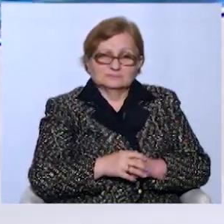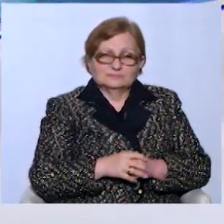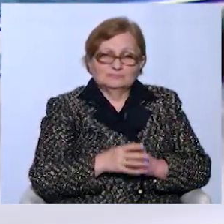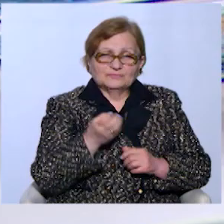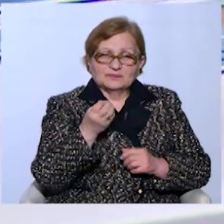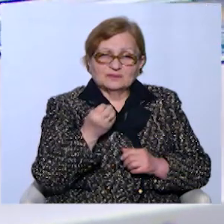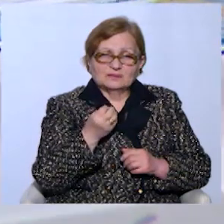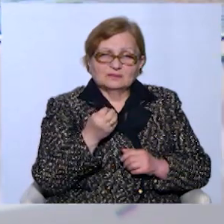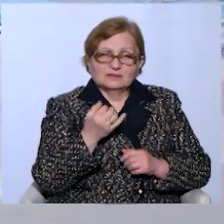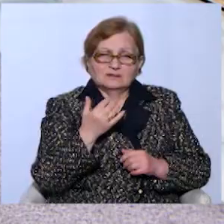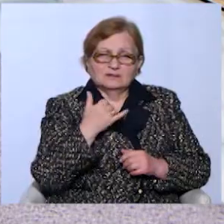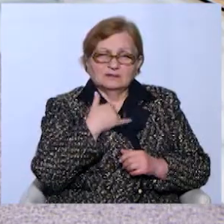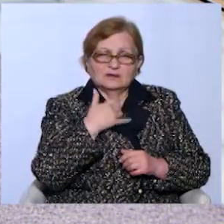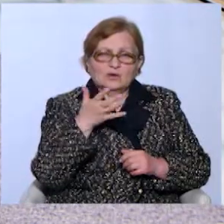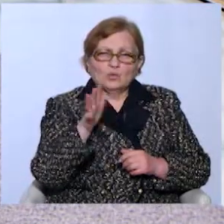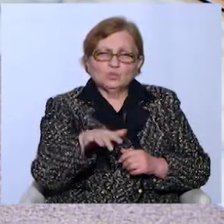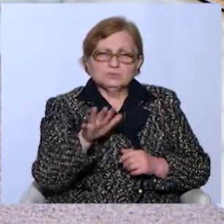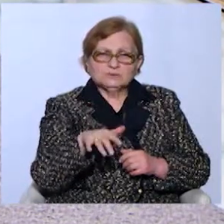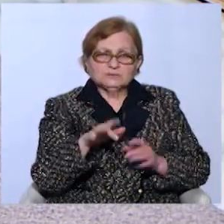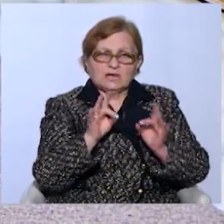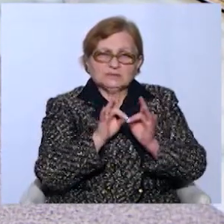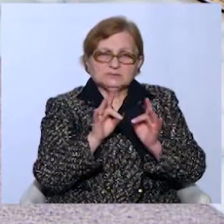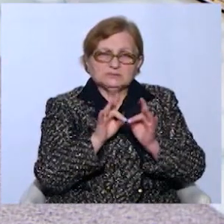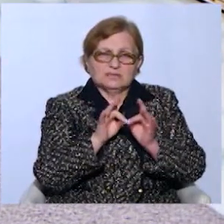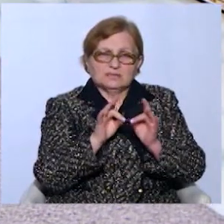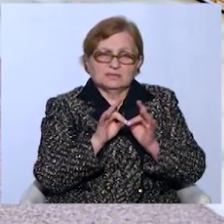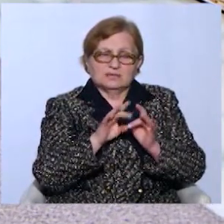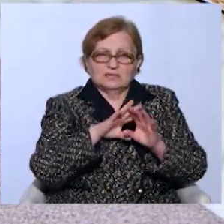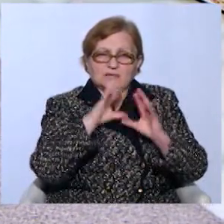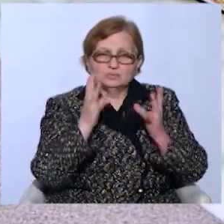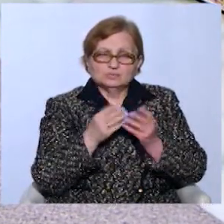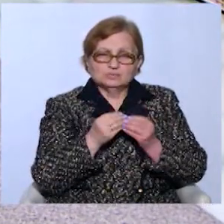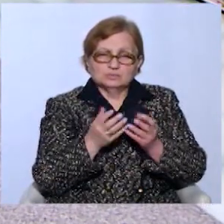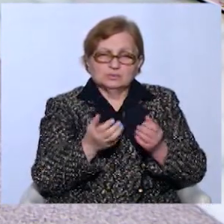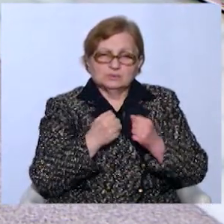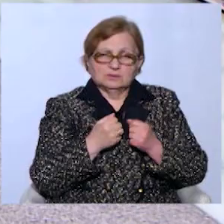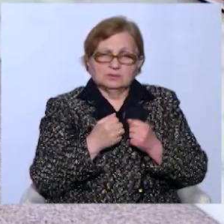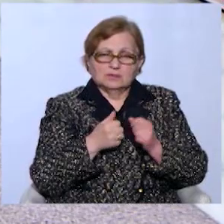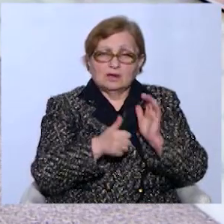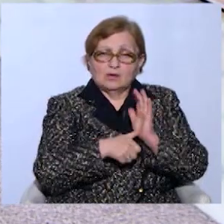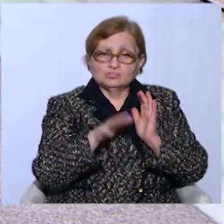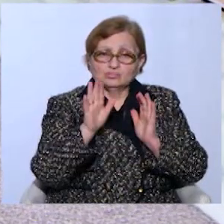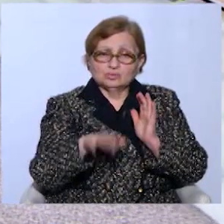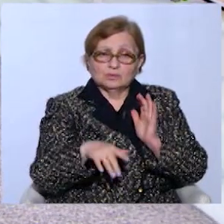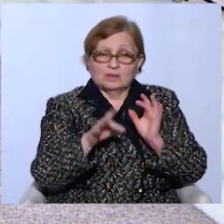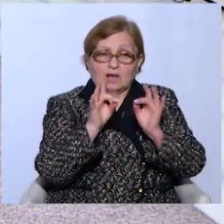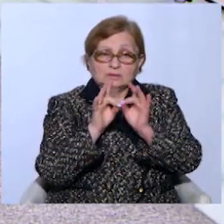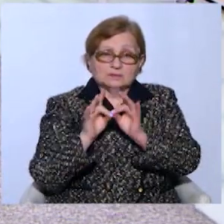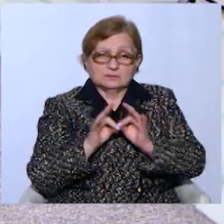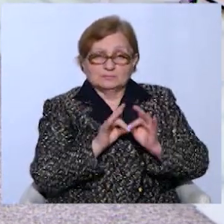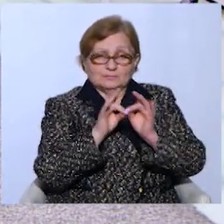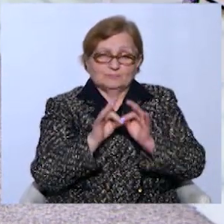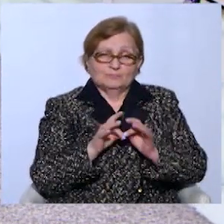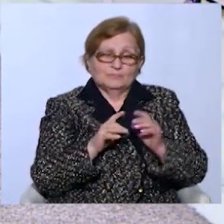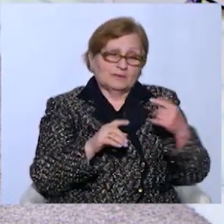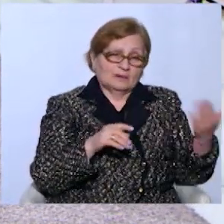და კიდევ აქ მაქვს 5 წალი 10 ლარიანი. სულ გამომივიდა 6 წალი 10 ლარი.